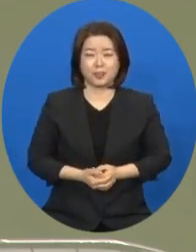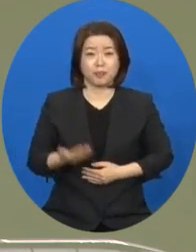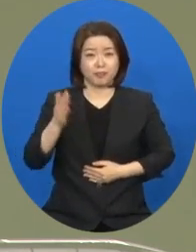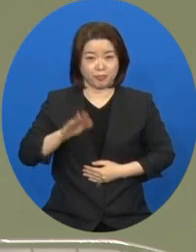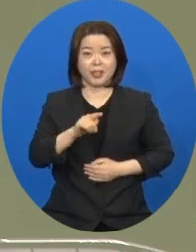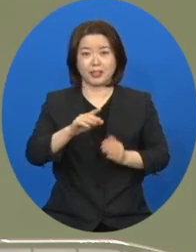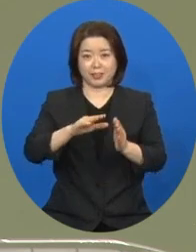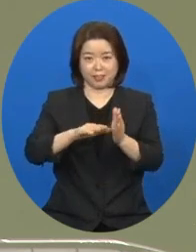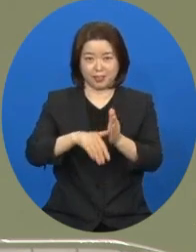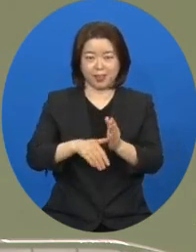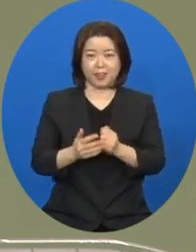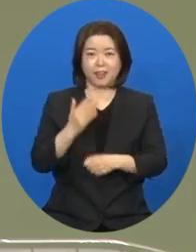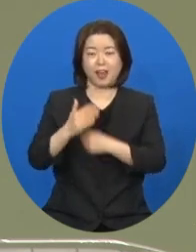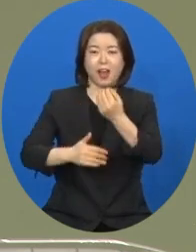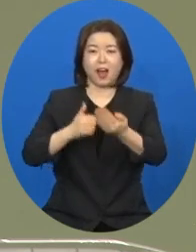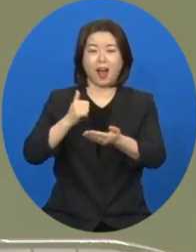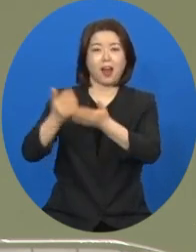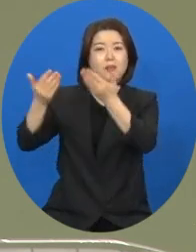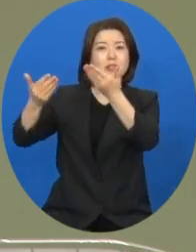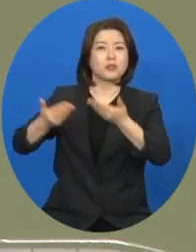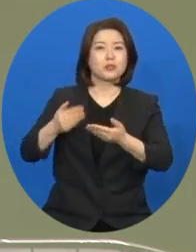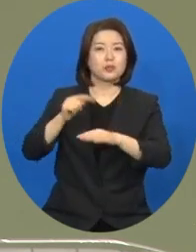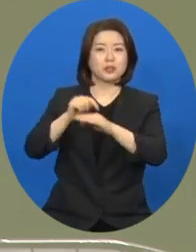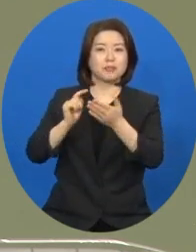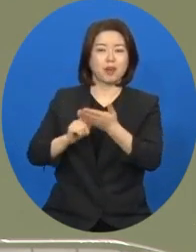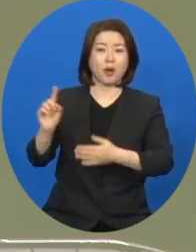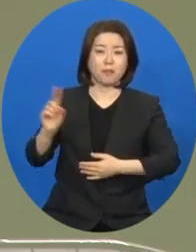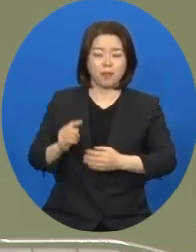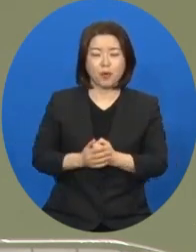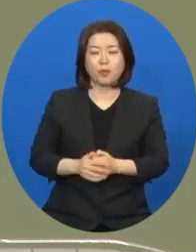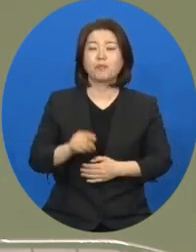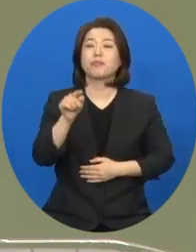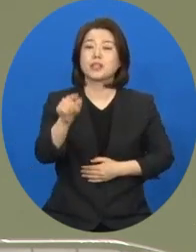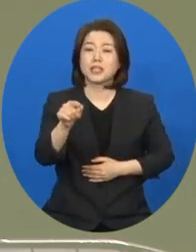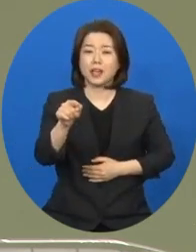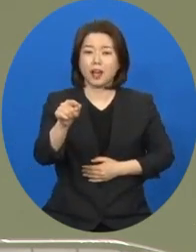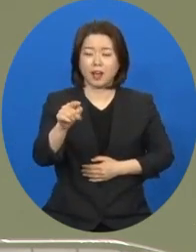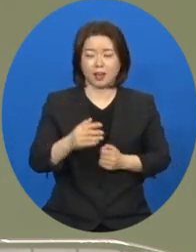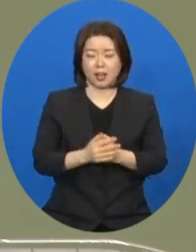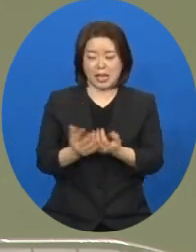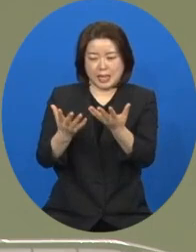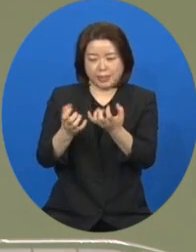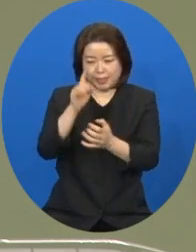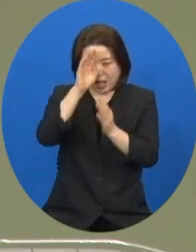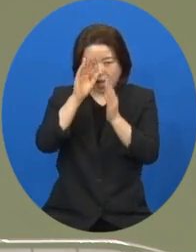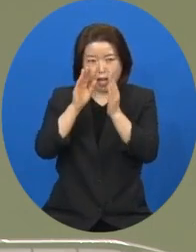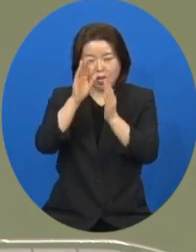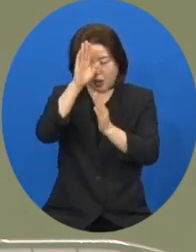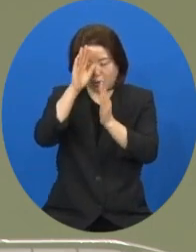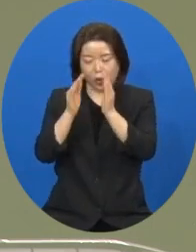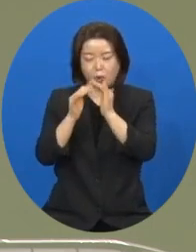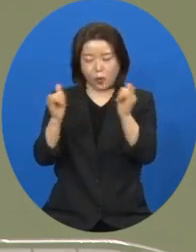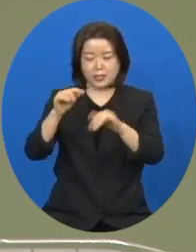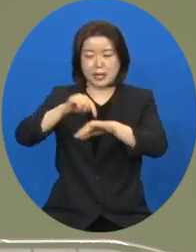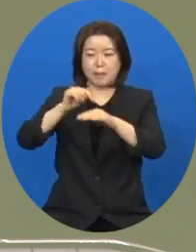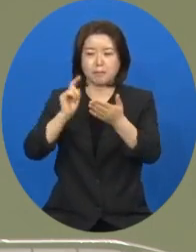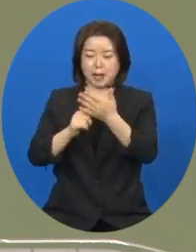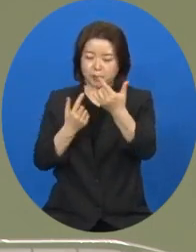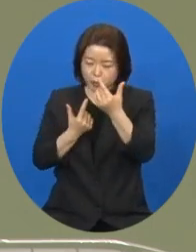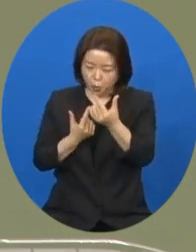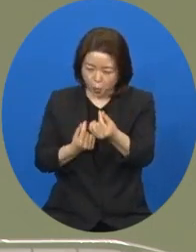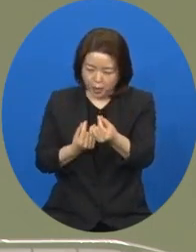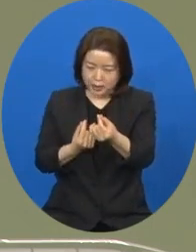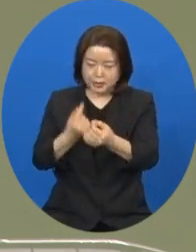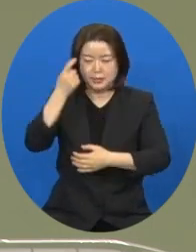그때 하나님이신 마음이 내가 나 환자 심정으로 읽어보라